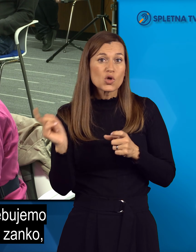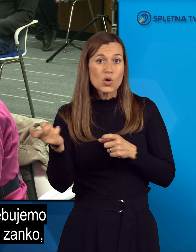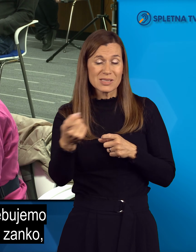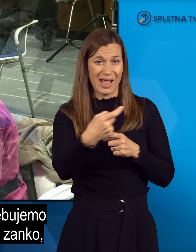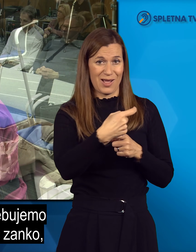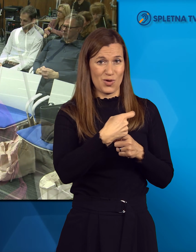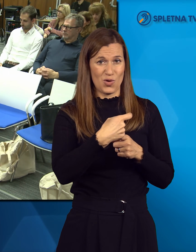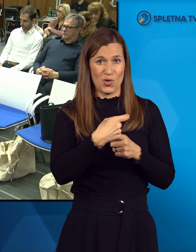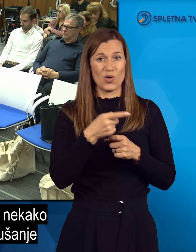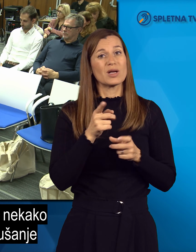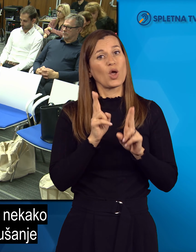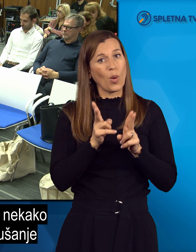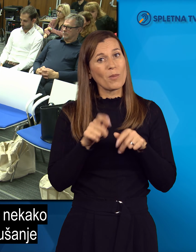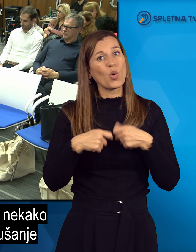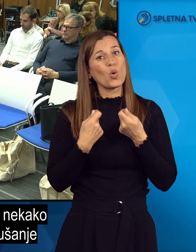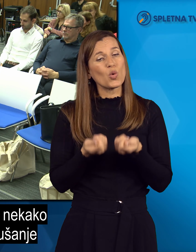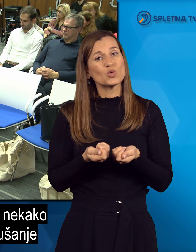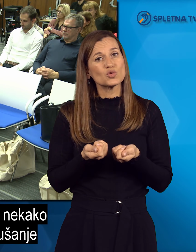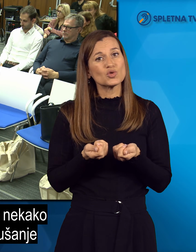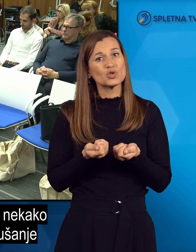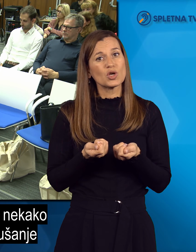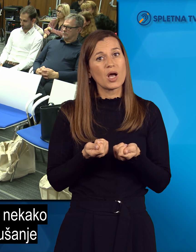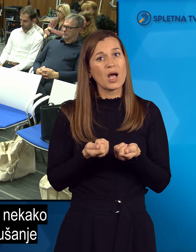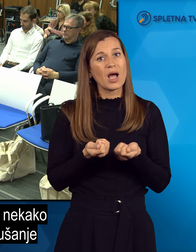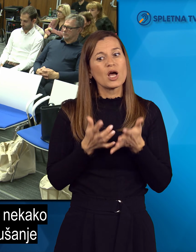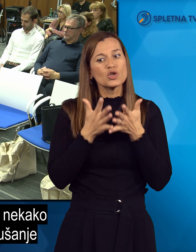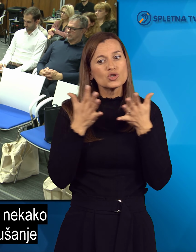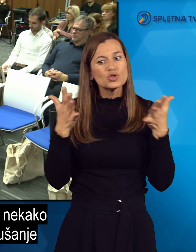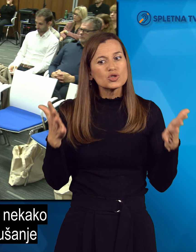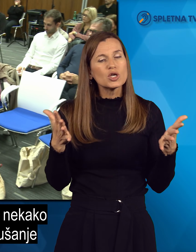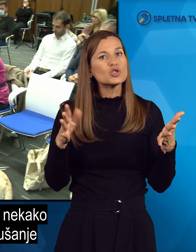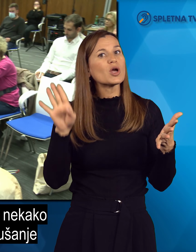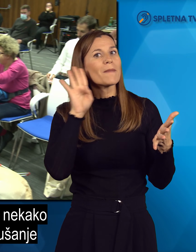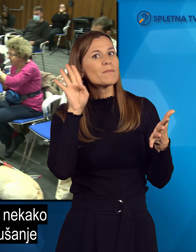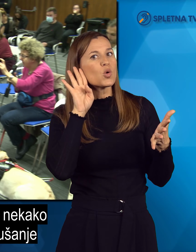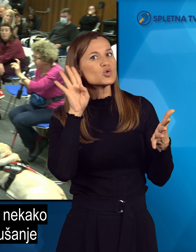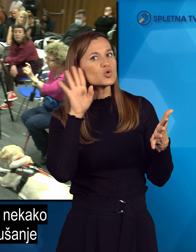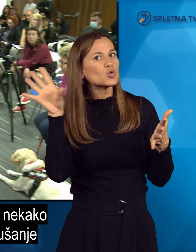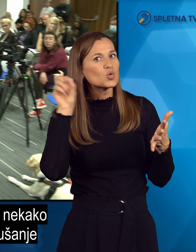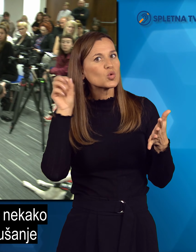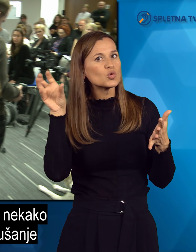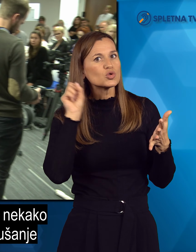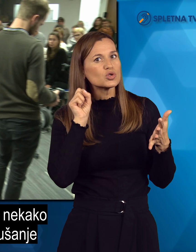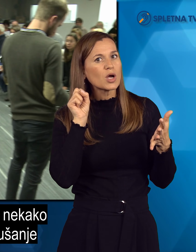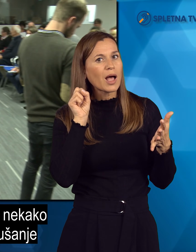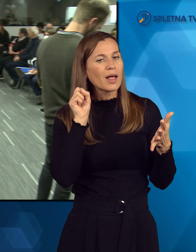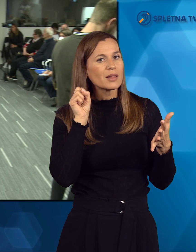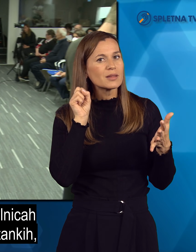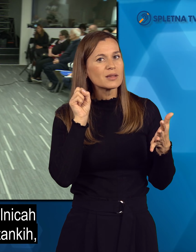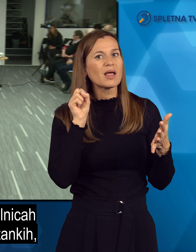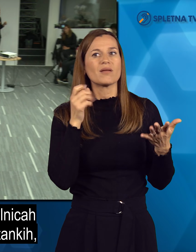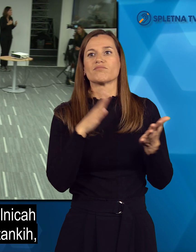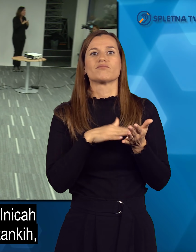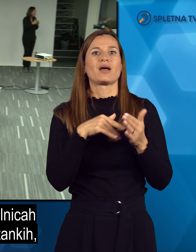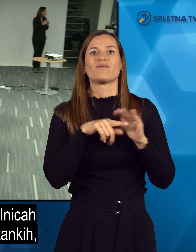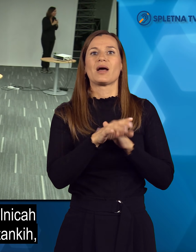inkuško zanko, ki omogoča nekako širše poslušanje